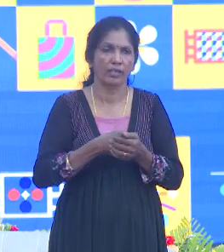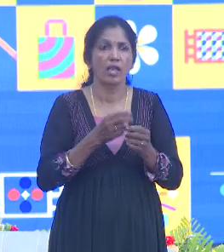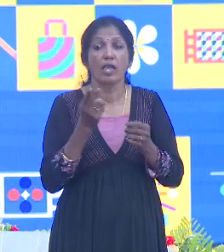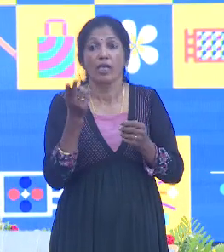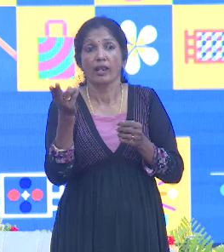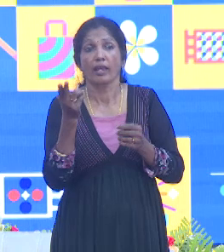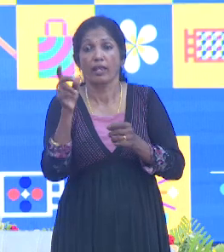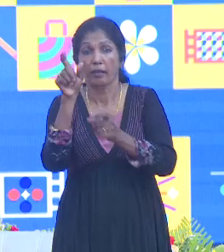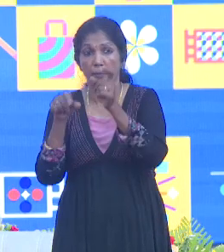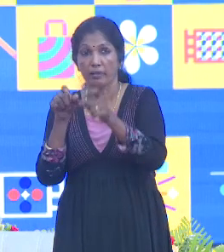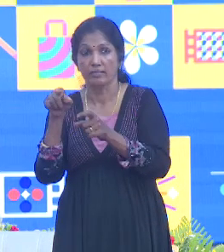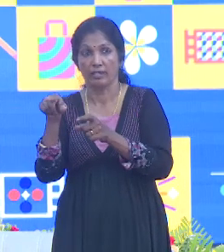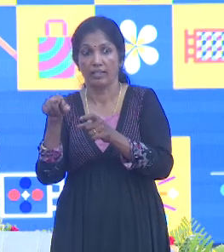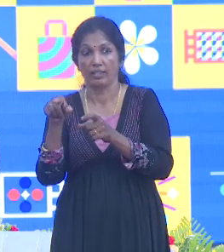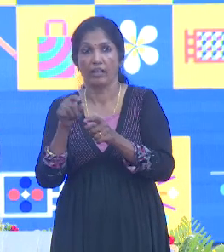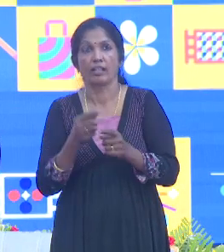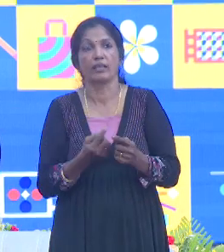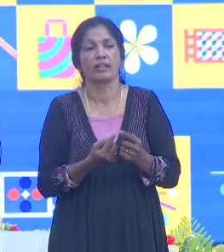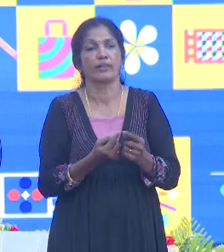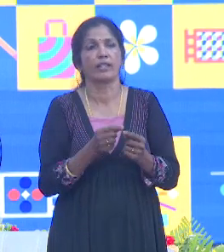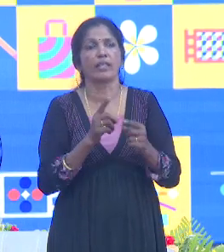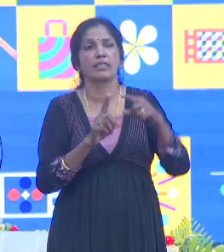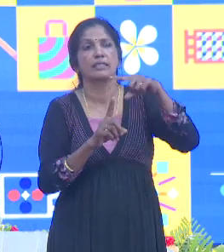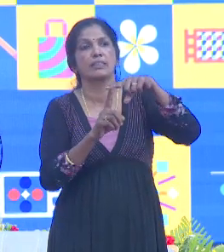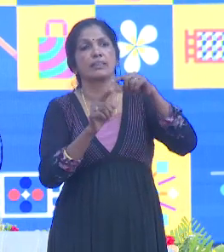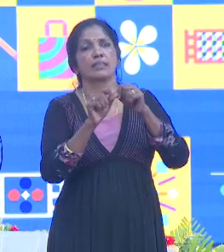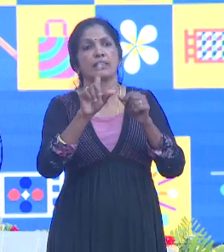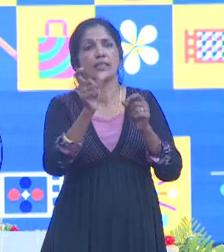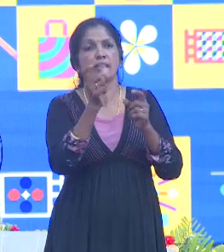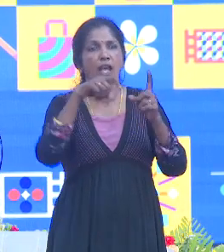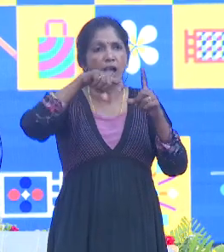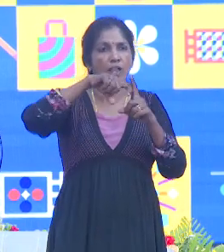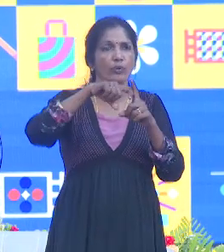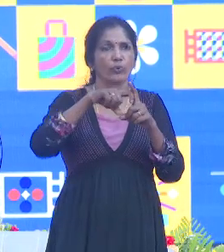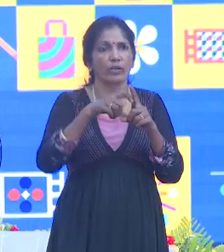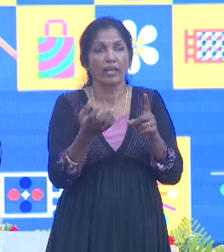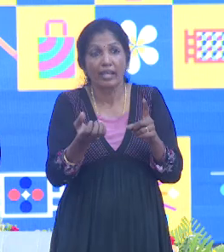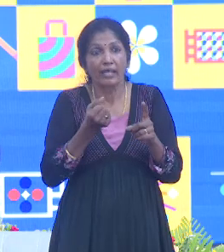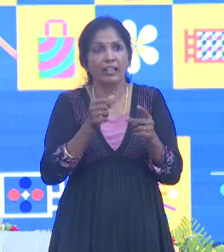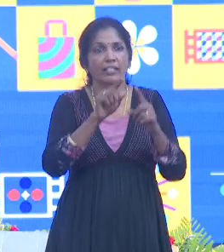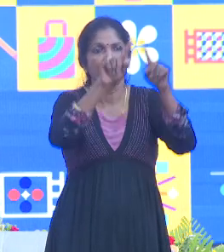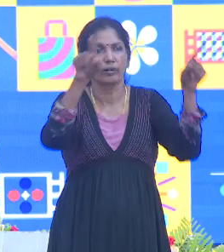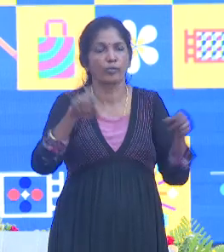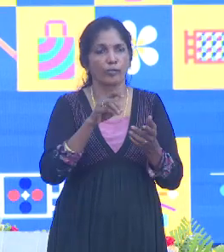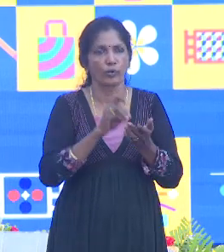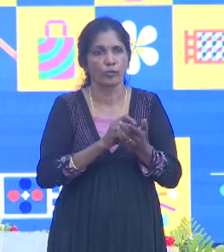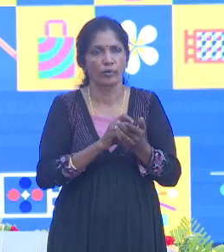കുടികിടപ്പുകാർക്ക് കൊടുത്തതിന് ശേഷം താലൂക്ക് ലാൻഡ് ബോർഡ് ഏറ്റെടുക്കുന്ന ഭൂമിയിൽ അതിൻ്റെ